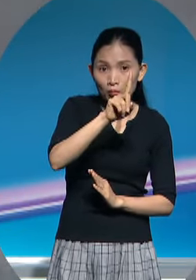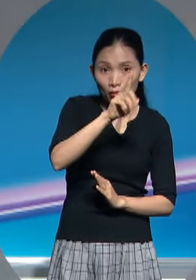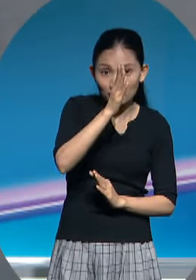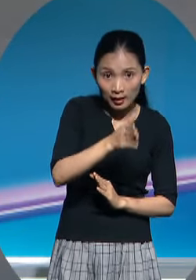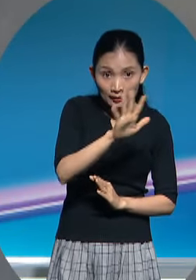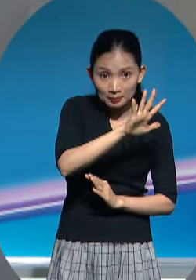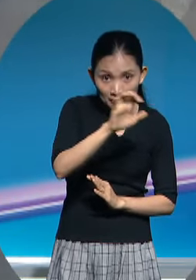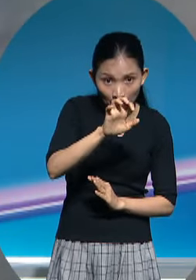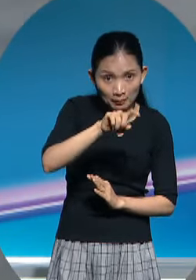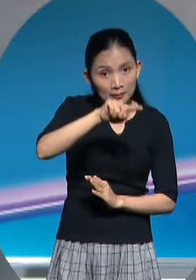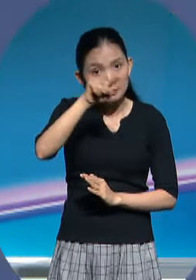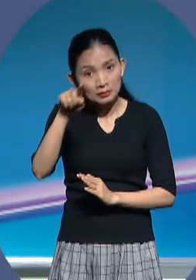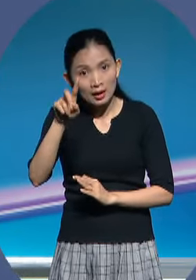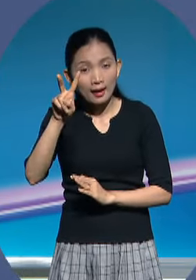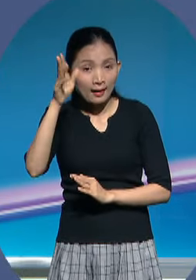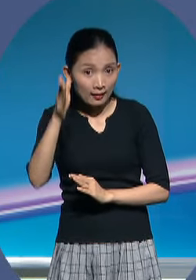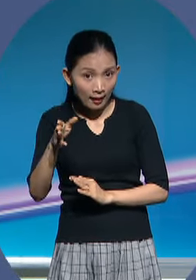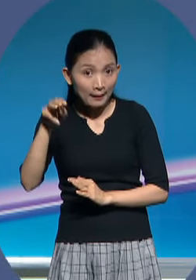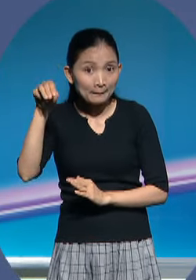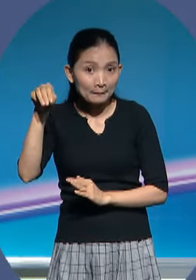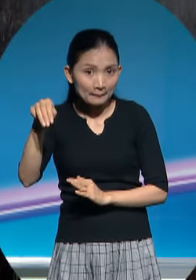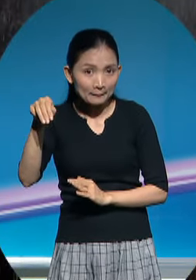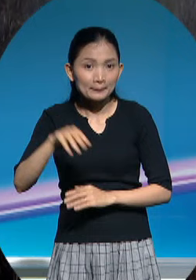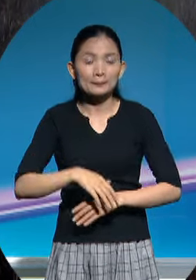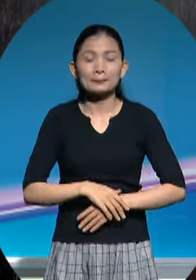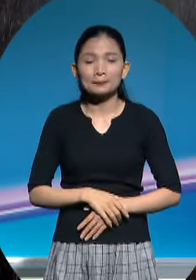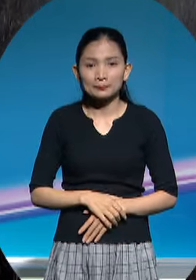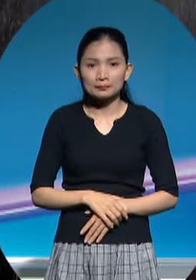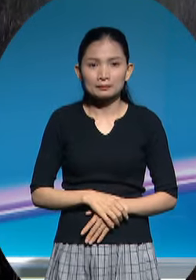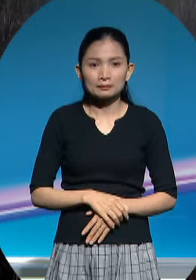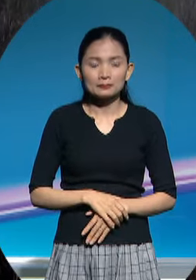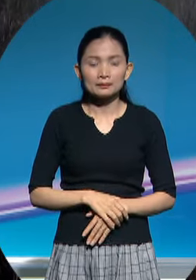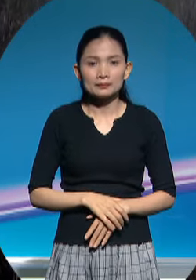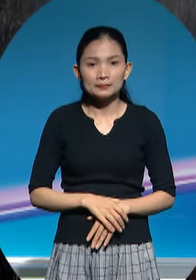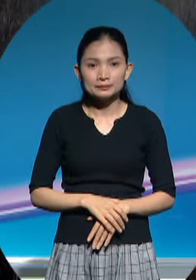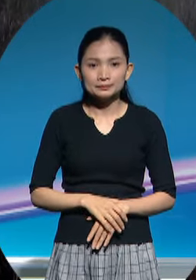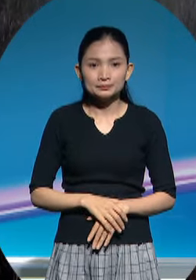Hợp Quốc cấm Triều Tiên sử dụng công nghệ tên lửa đạn đạo, nhưng nó có thể trang bị đầu đạn hạt nhân.